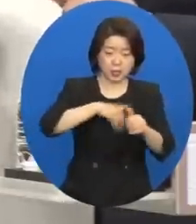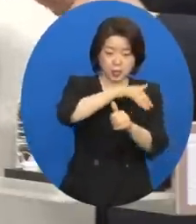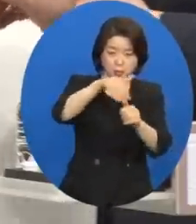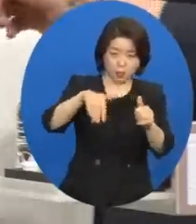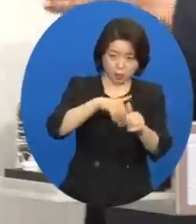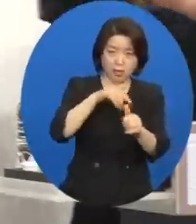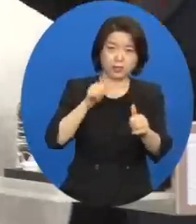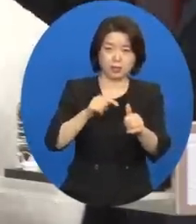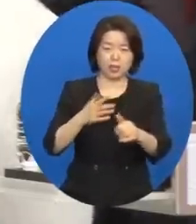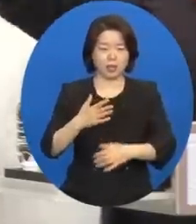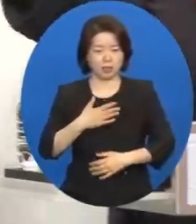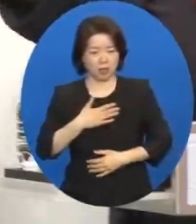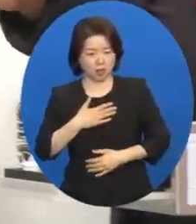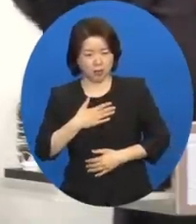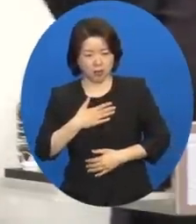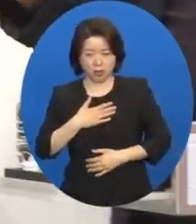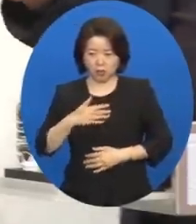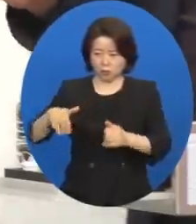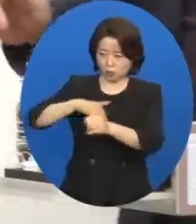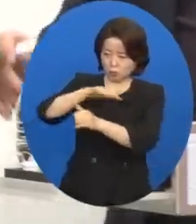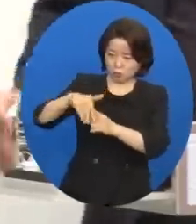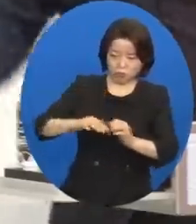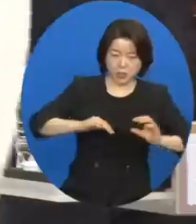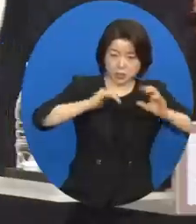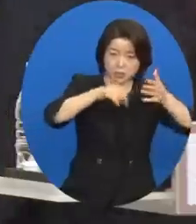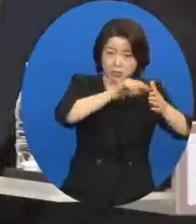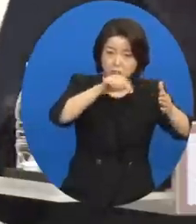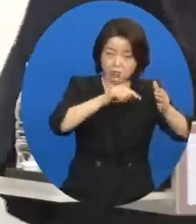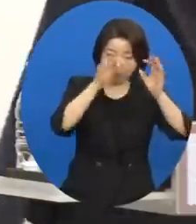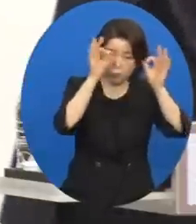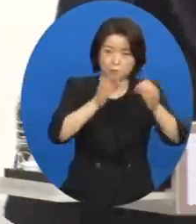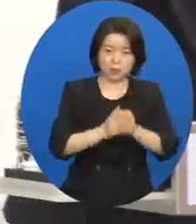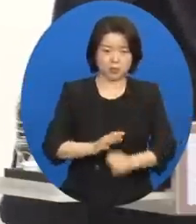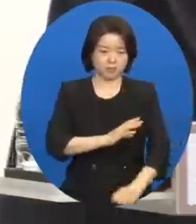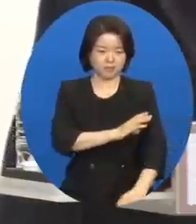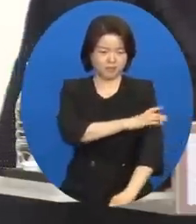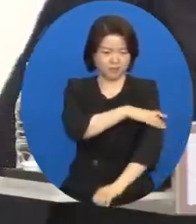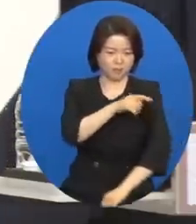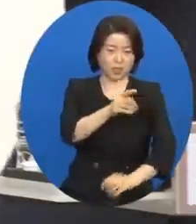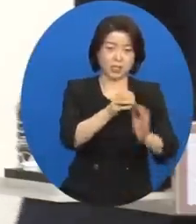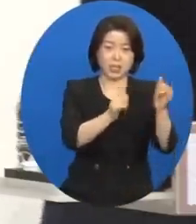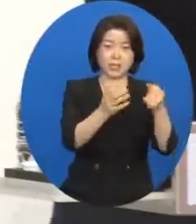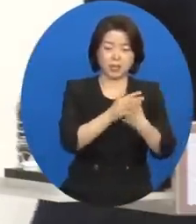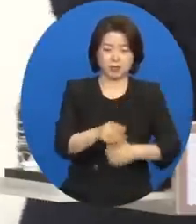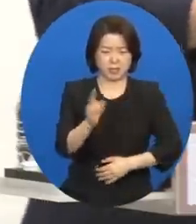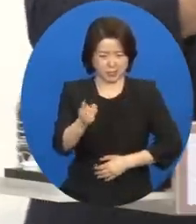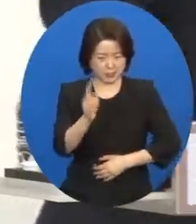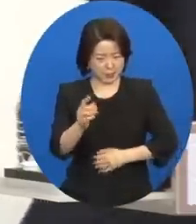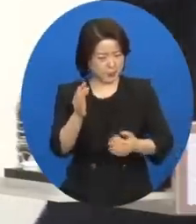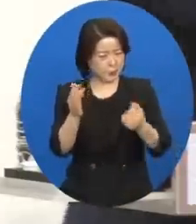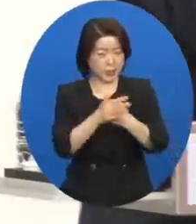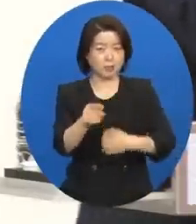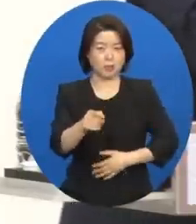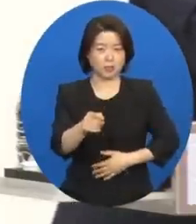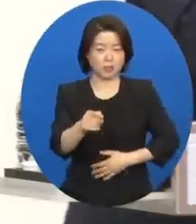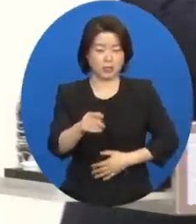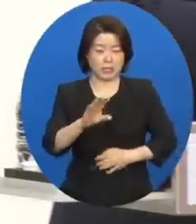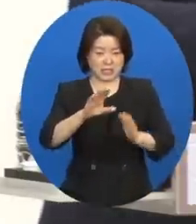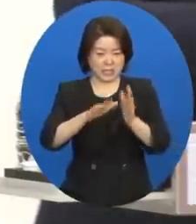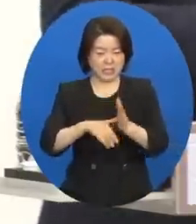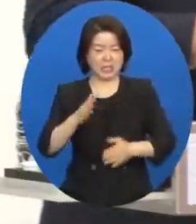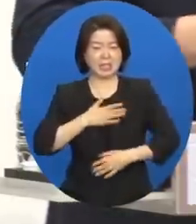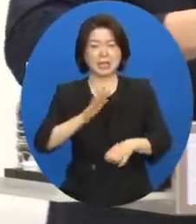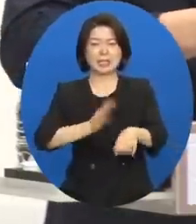환경에 내가 나를 둘러싸고 있는 이 세상에 이런 권력자들 때문이야, 저놈 때문이야, 시대를 잘못